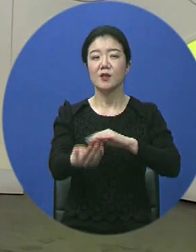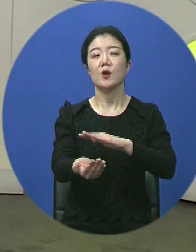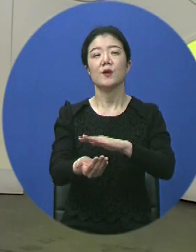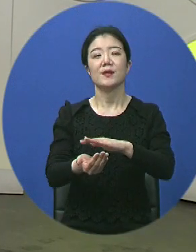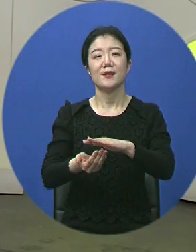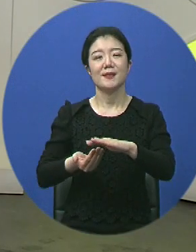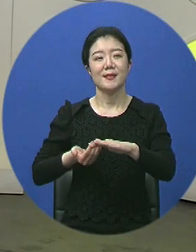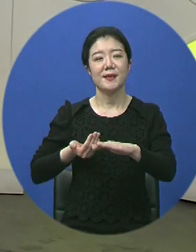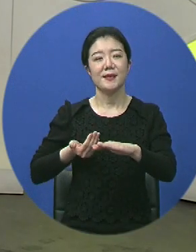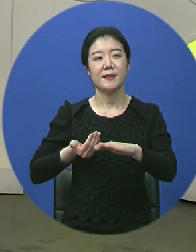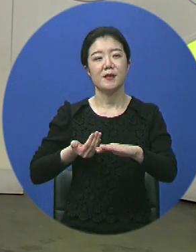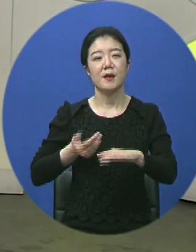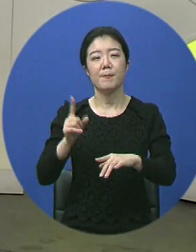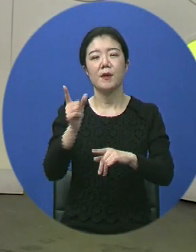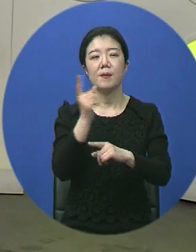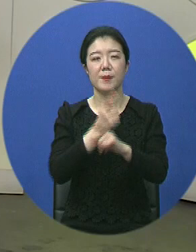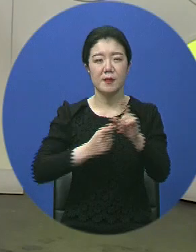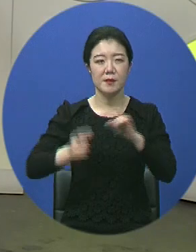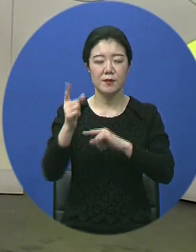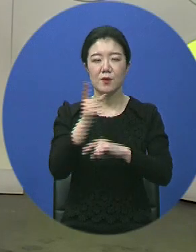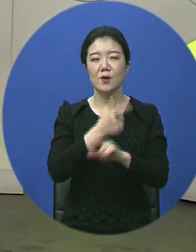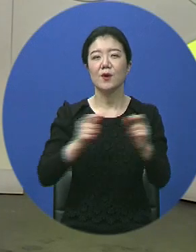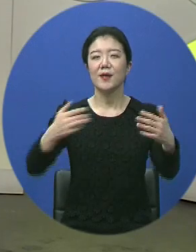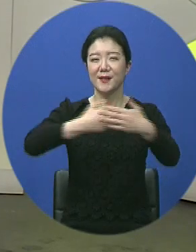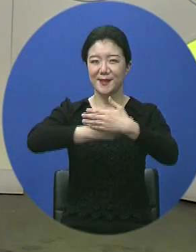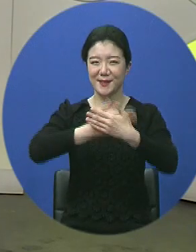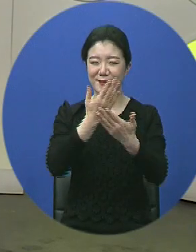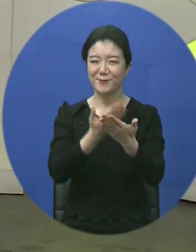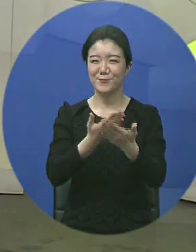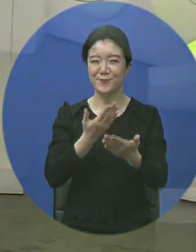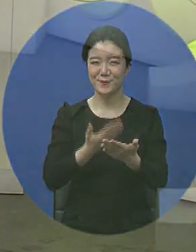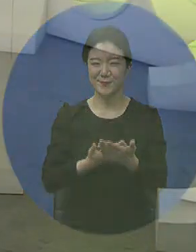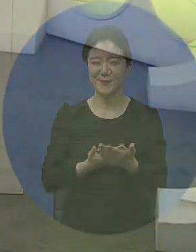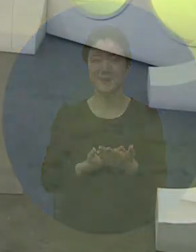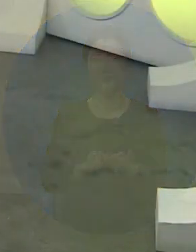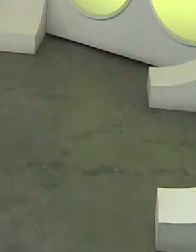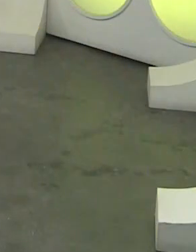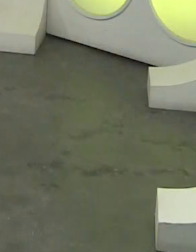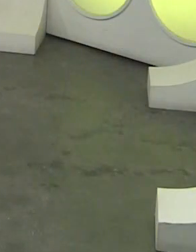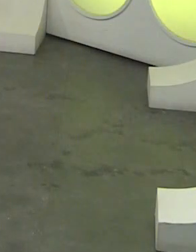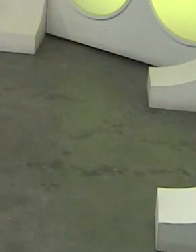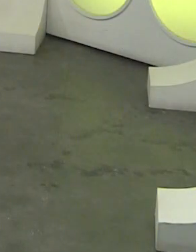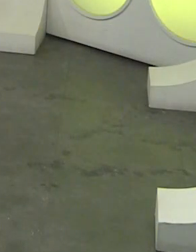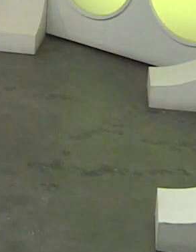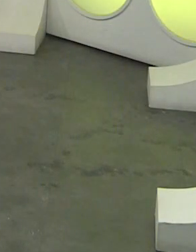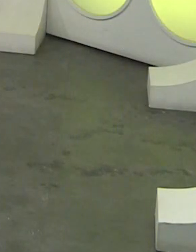전에 한 번만 더 안아주세요.